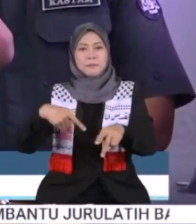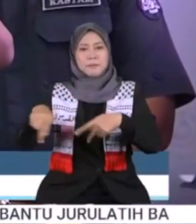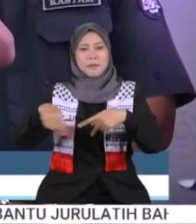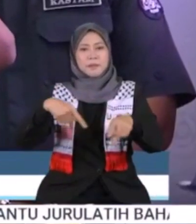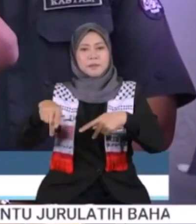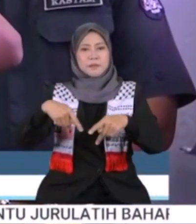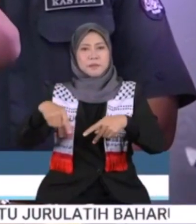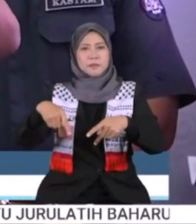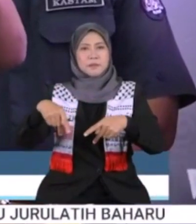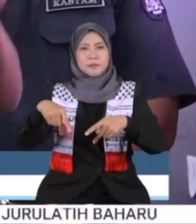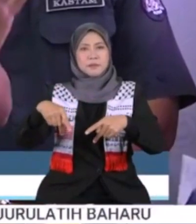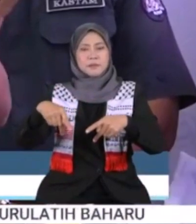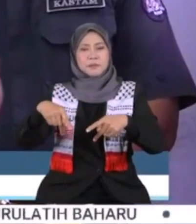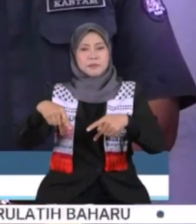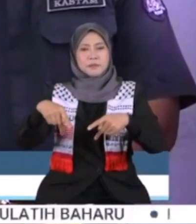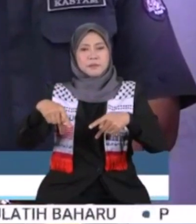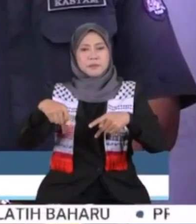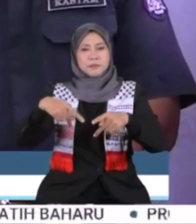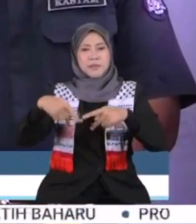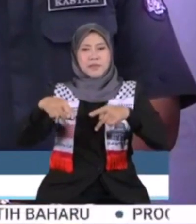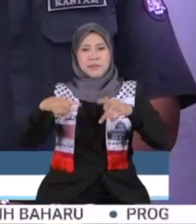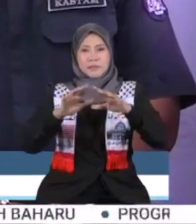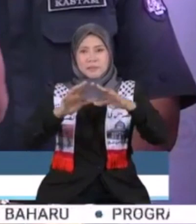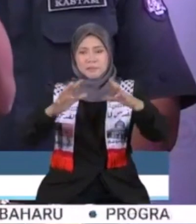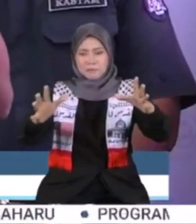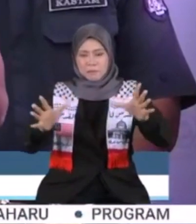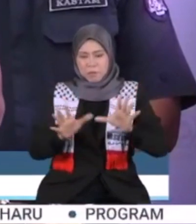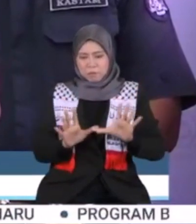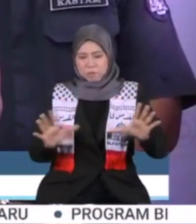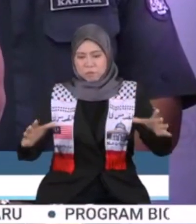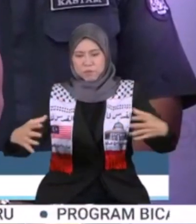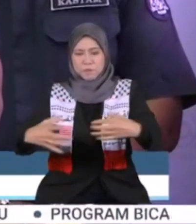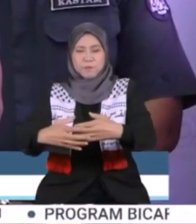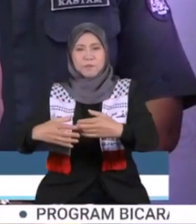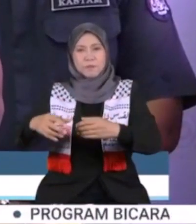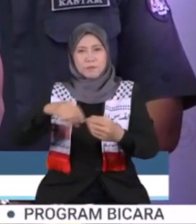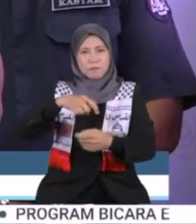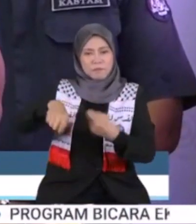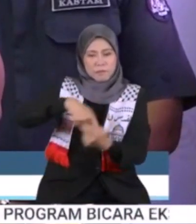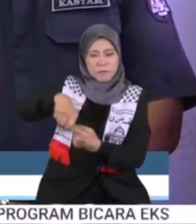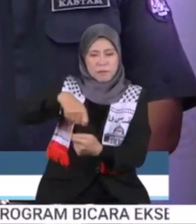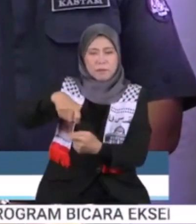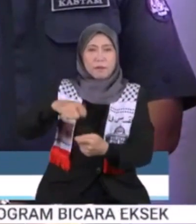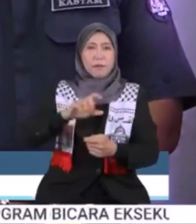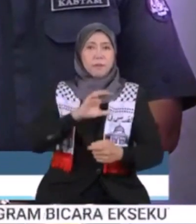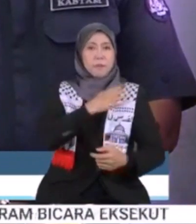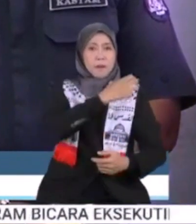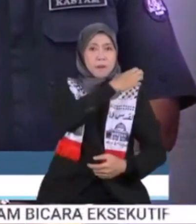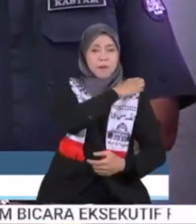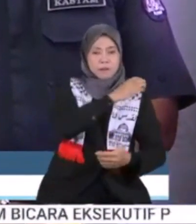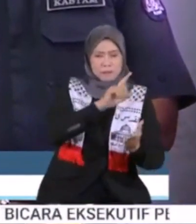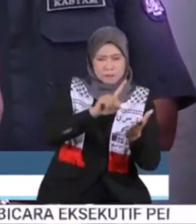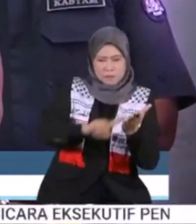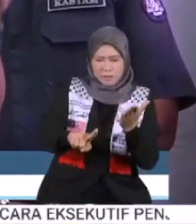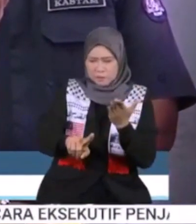tu dia ikrar plastik toys dan ada plastik toys, tapi bila dibuat pemeriksaan dan kita